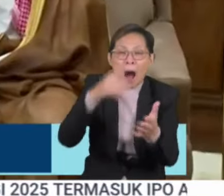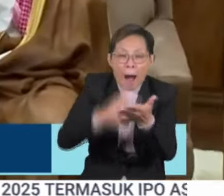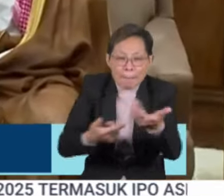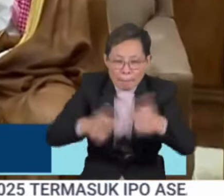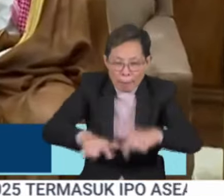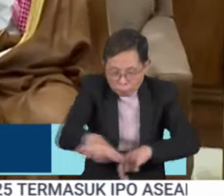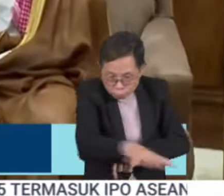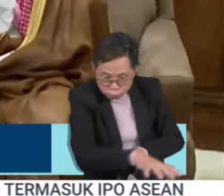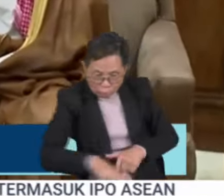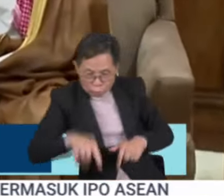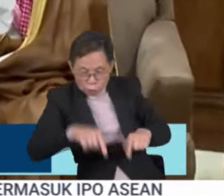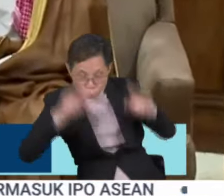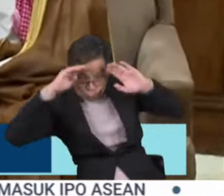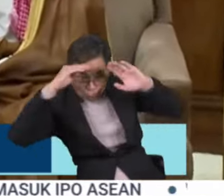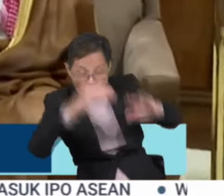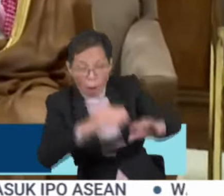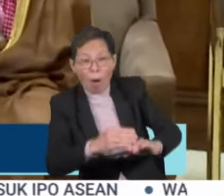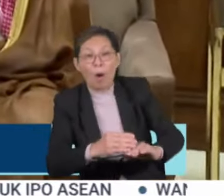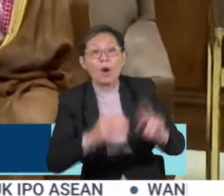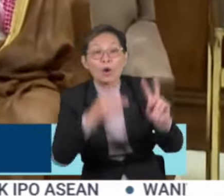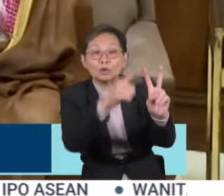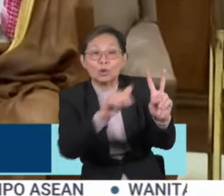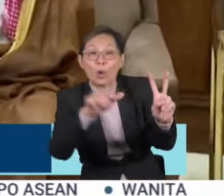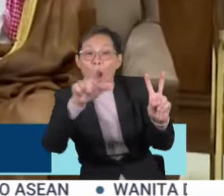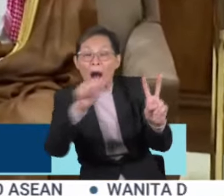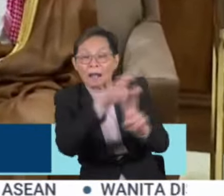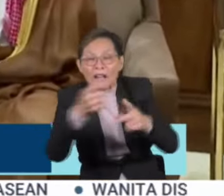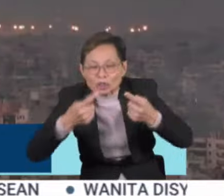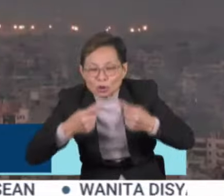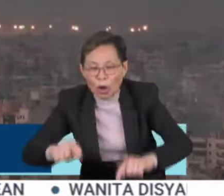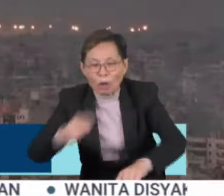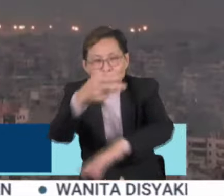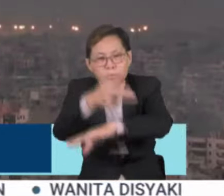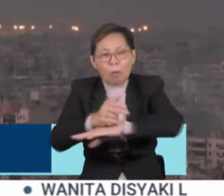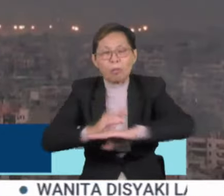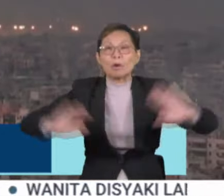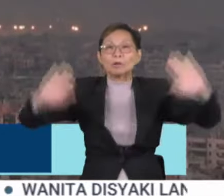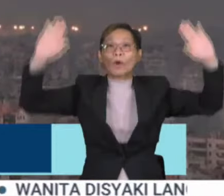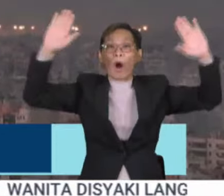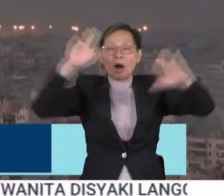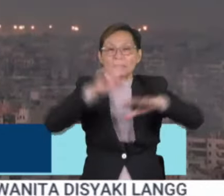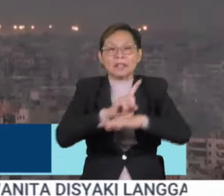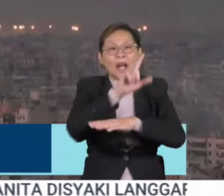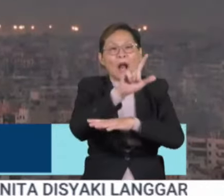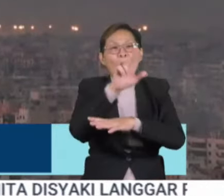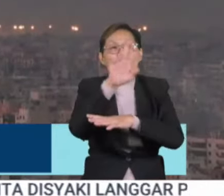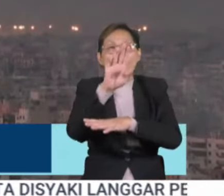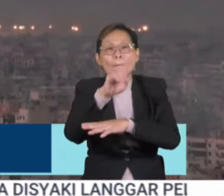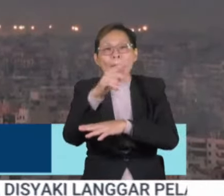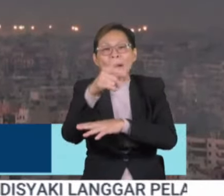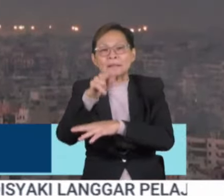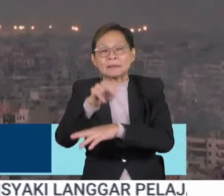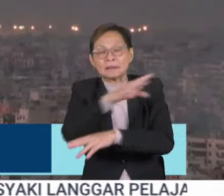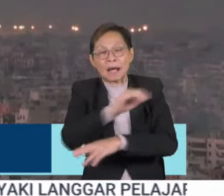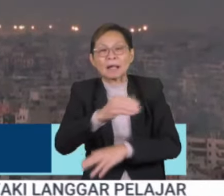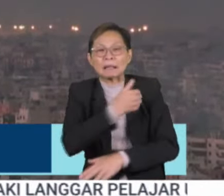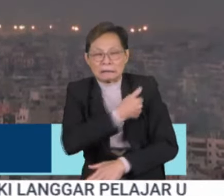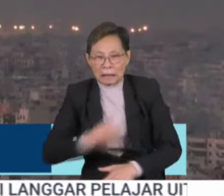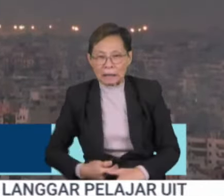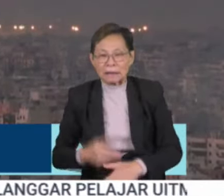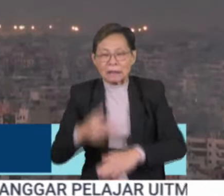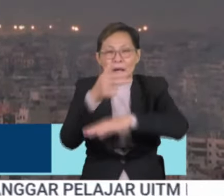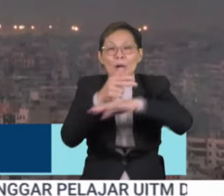ini. Tumpuan melibatkan isu dua hala serta usaha gencatan senjata di Lebanon dan Gaza. Selain serangan udara